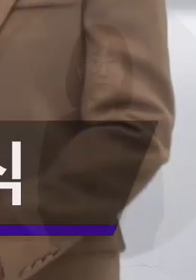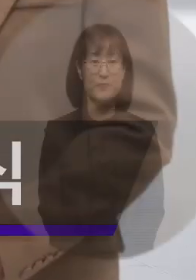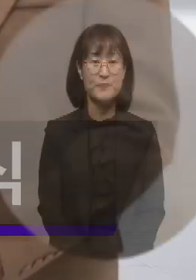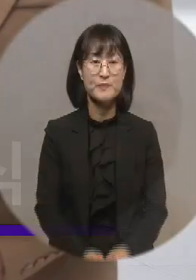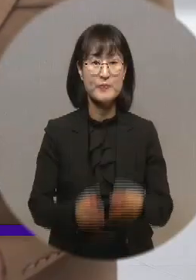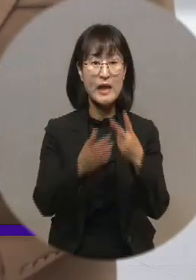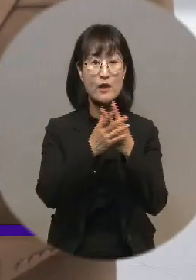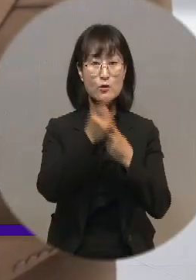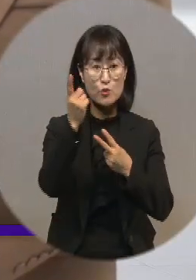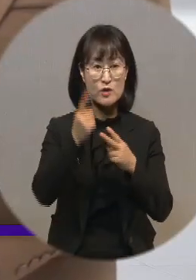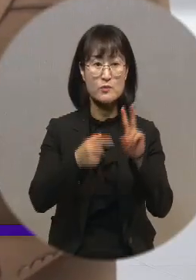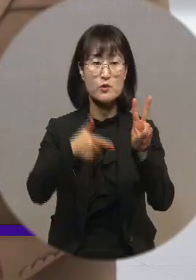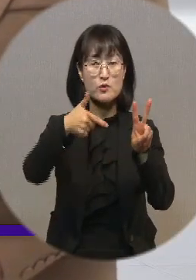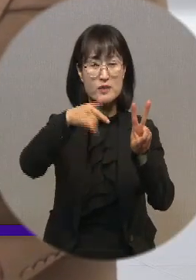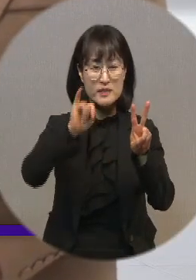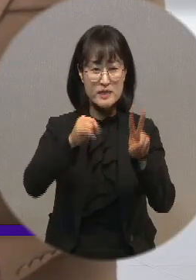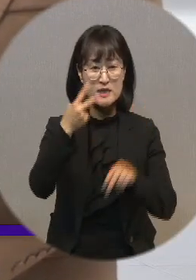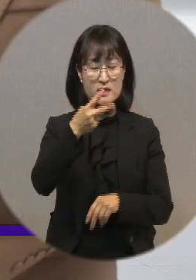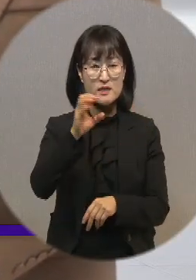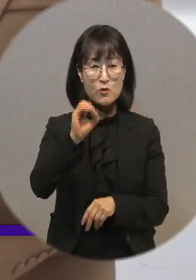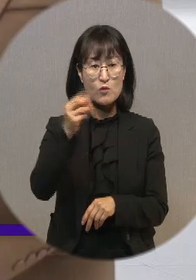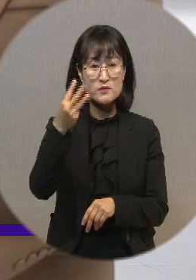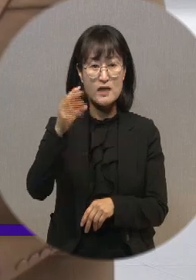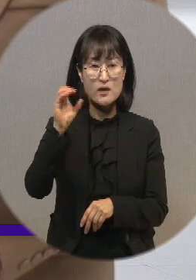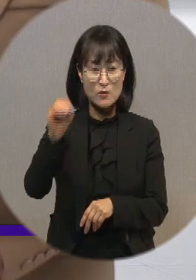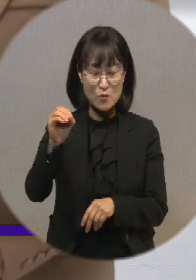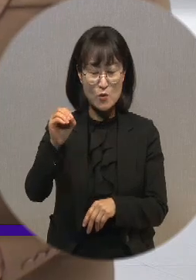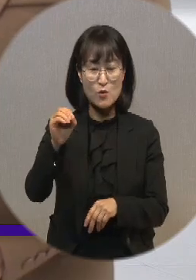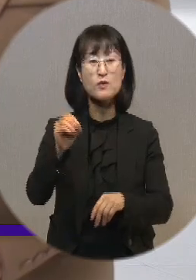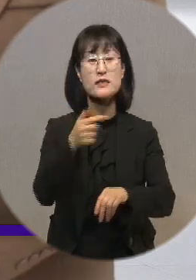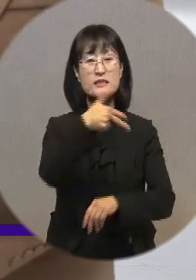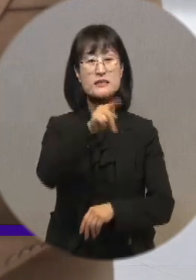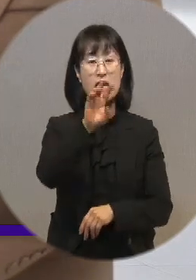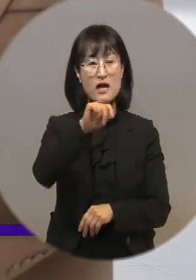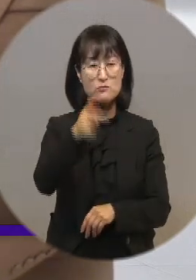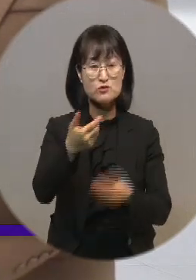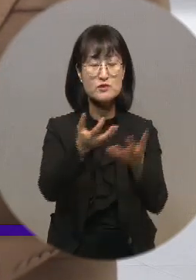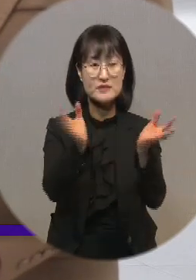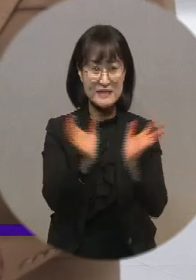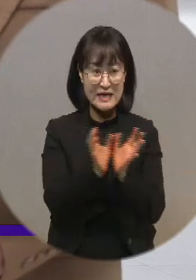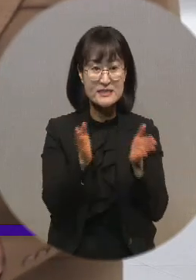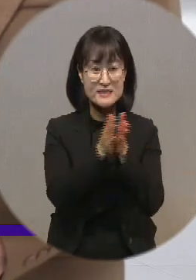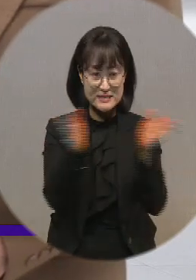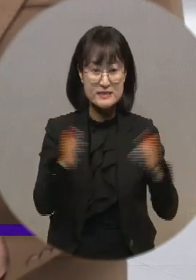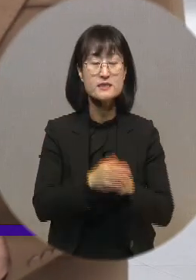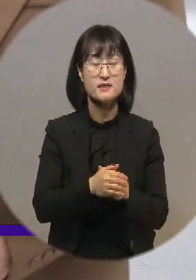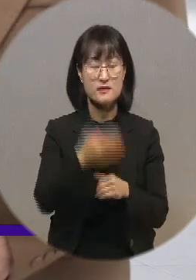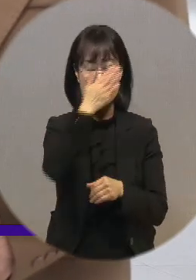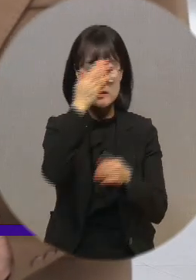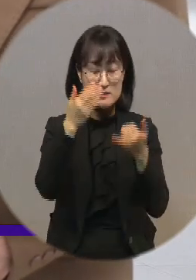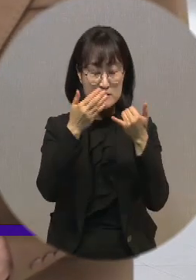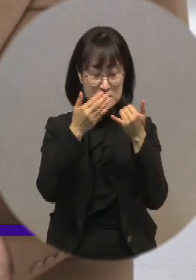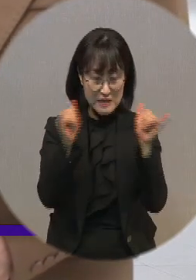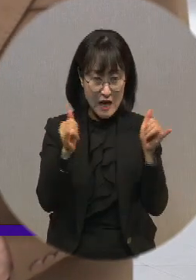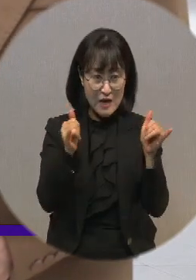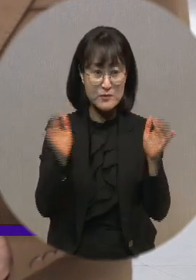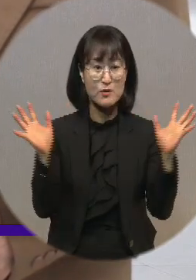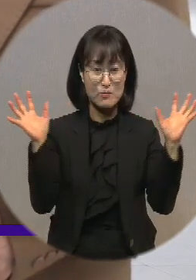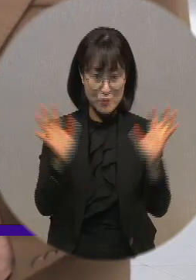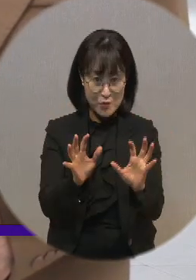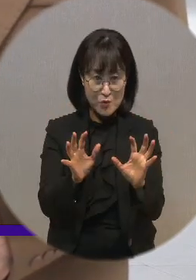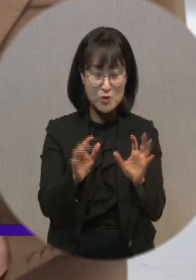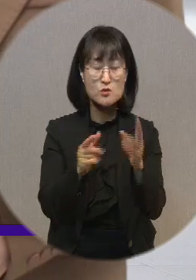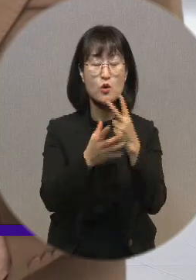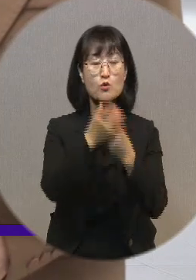통일부 제2기 2030 자문단이 공식 출범했습니다. 다양한 분야의 청년들이 한자리에 모여 통일을 향한